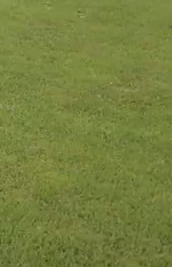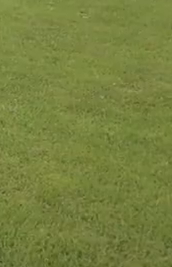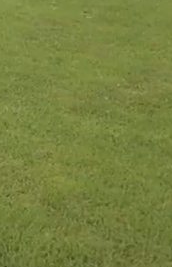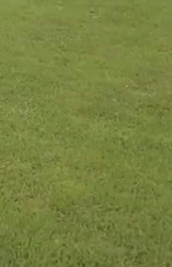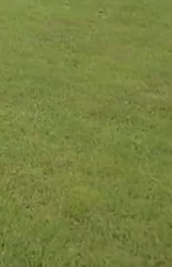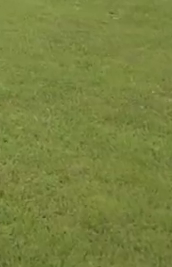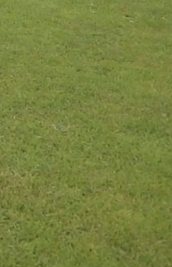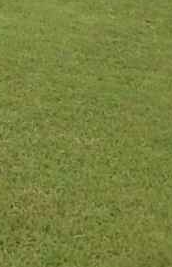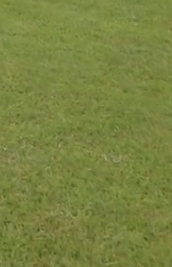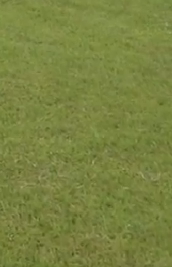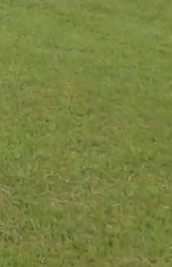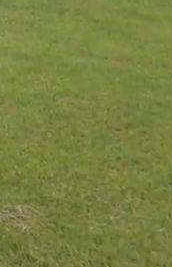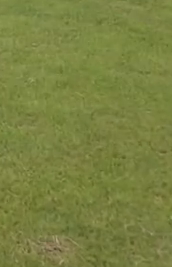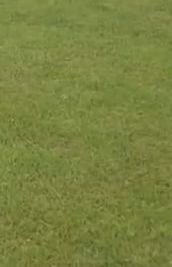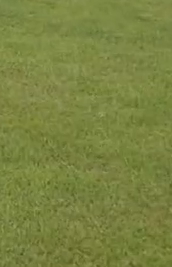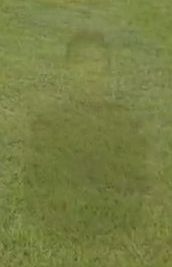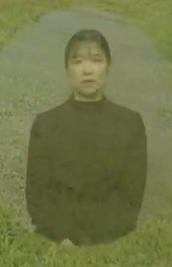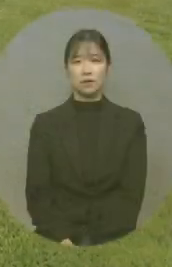야,